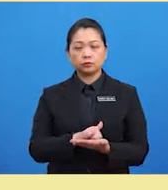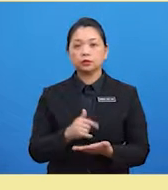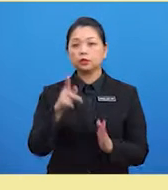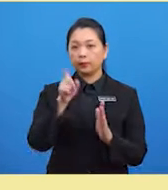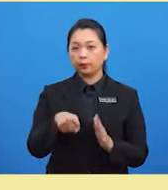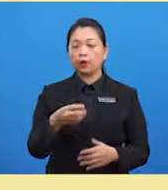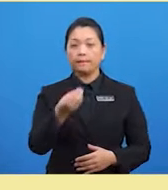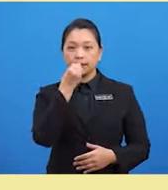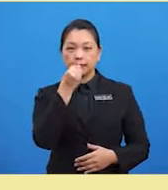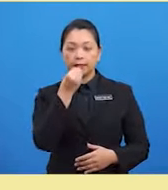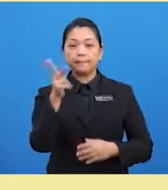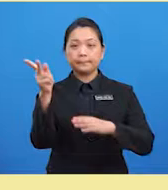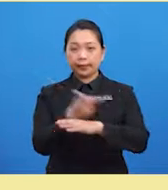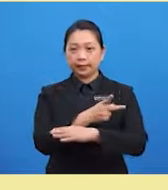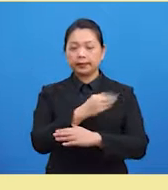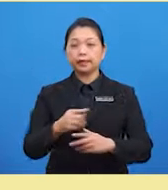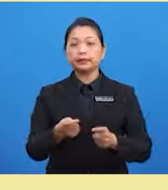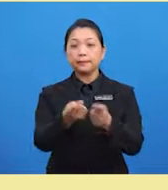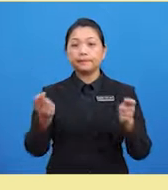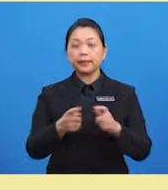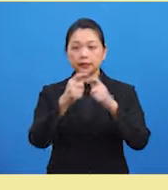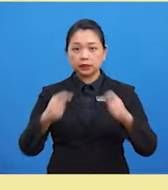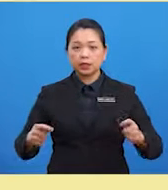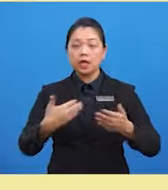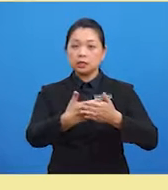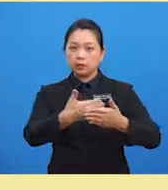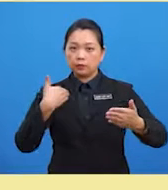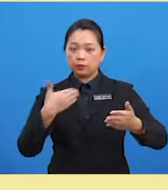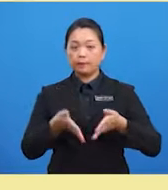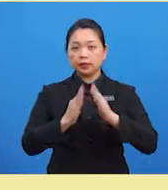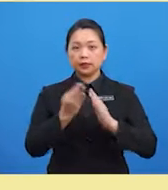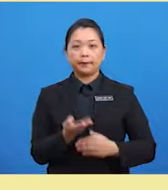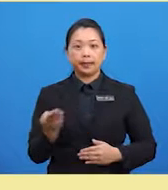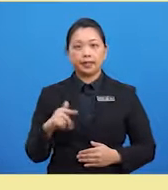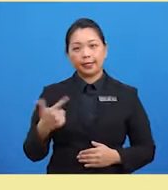pakaian dan tempat tinggal sebelum meminta barang lain.